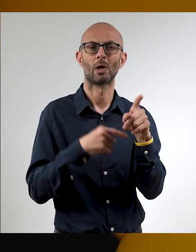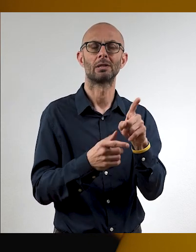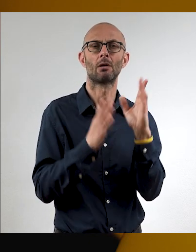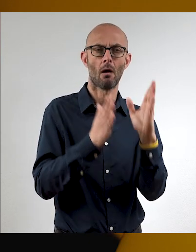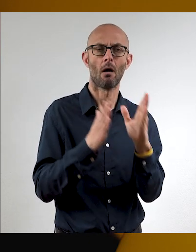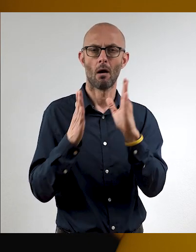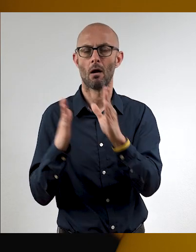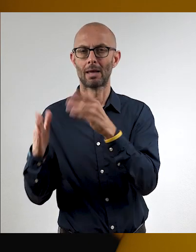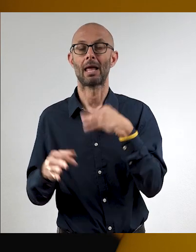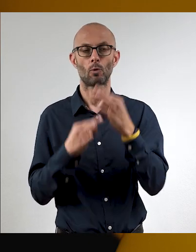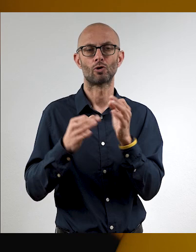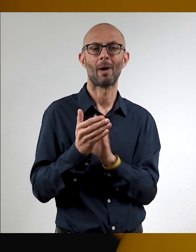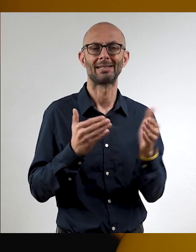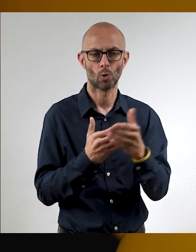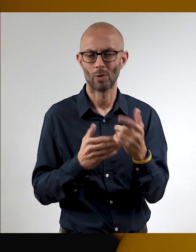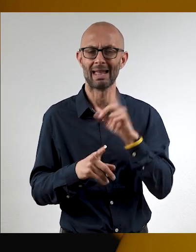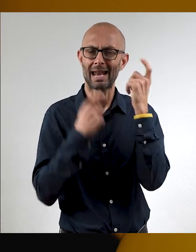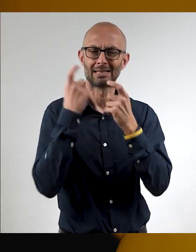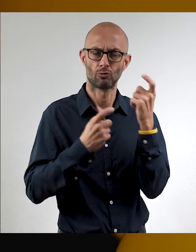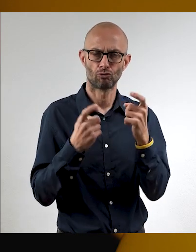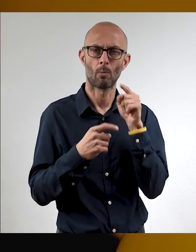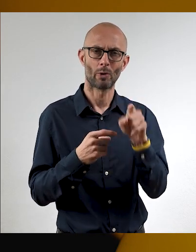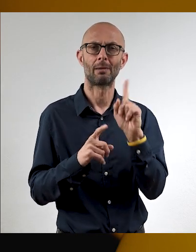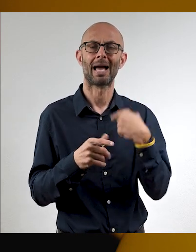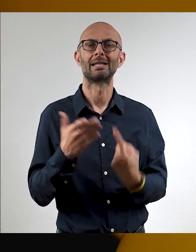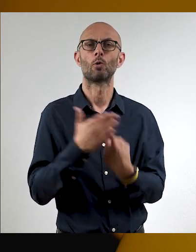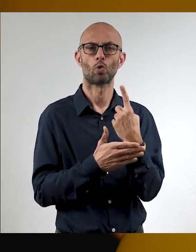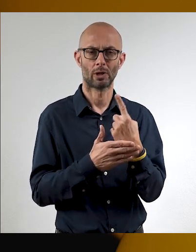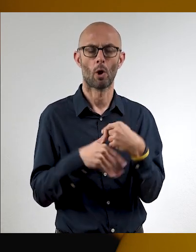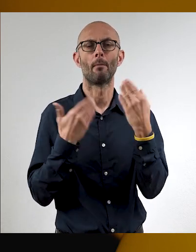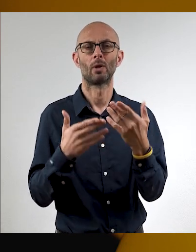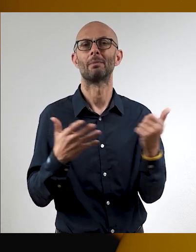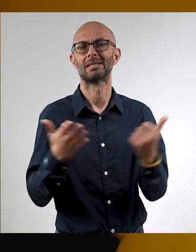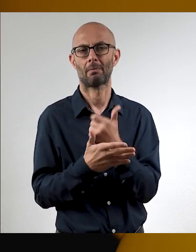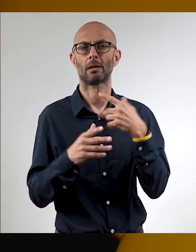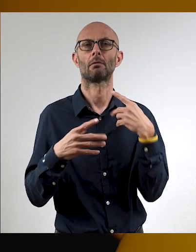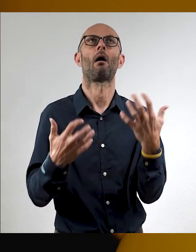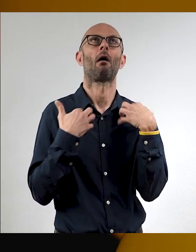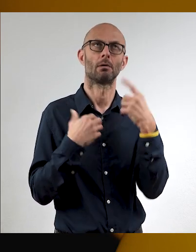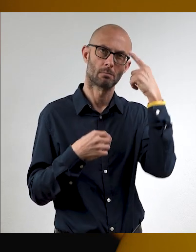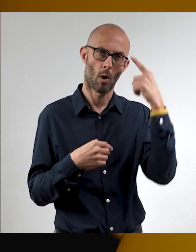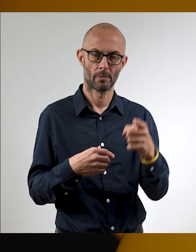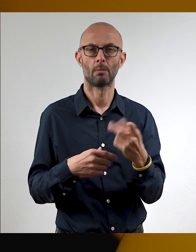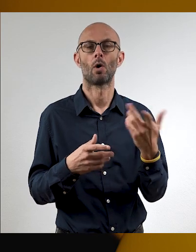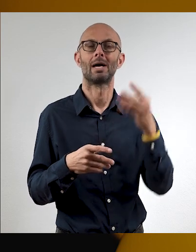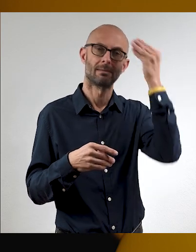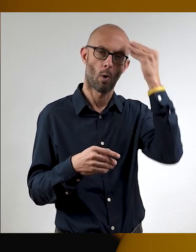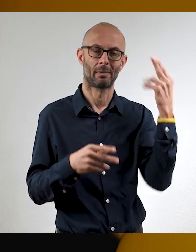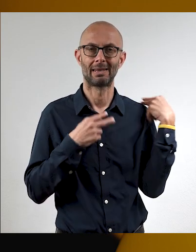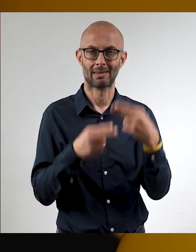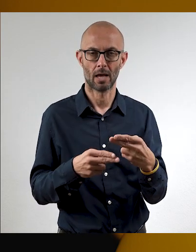to, da se skušamo izogniti, da ne razmišljamo o tem, kar se nam je zgodilo, potem pa spet preplavi, spet pridejo nazaj